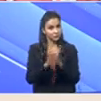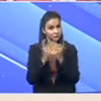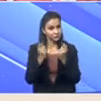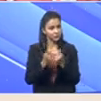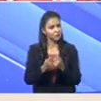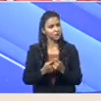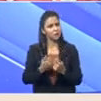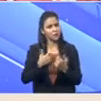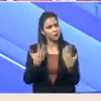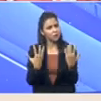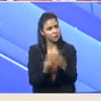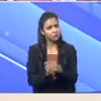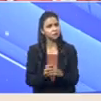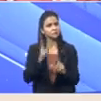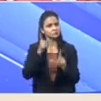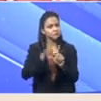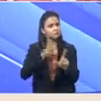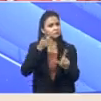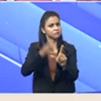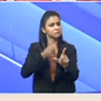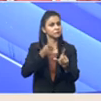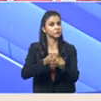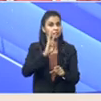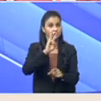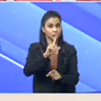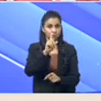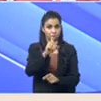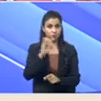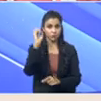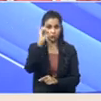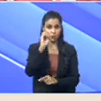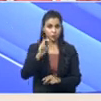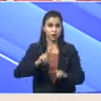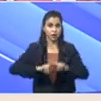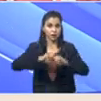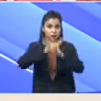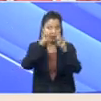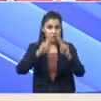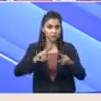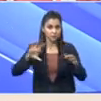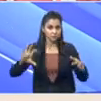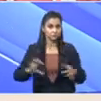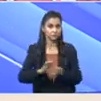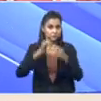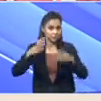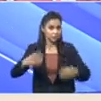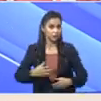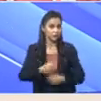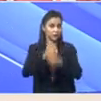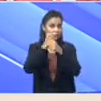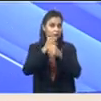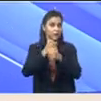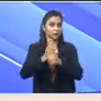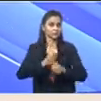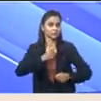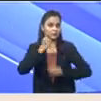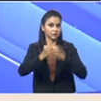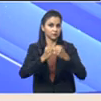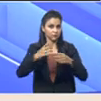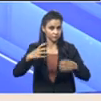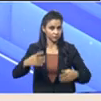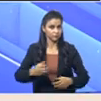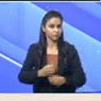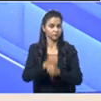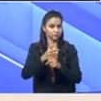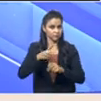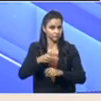हर साल 31 अक्टूबर को राष्ट्रीय एकता दिवस पर रन फॉर यूनिटी का आयोजन